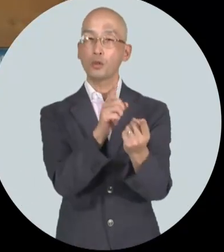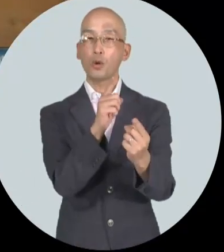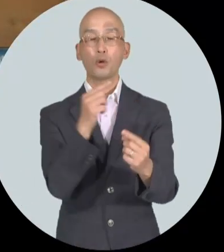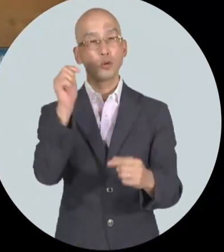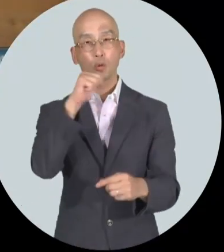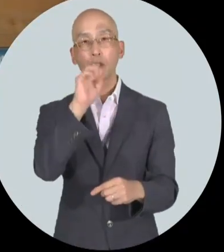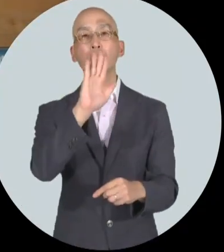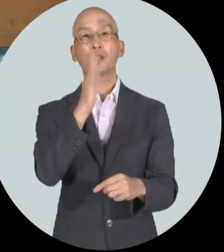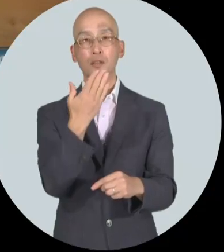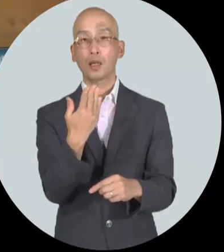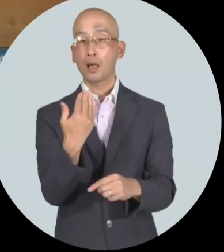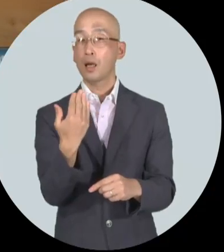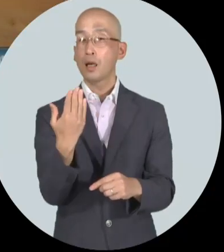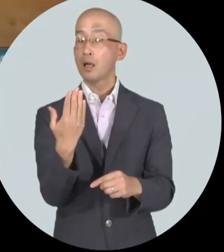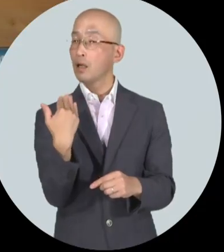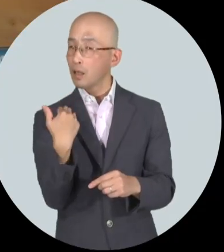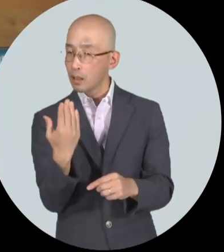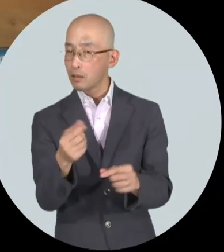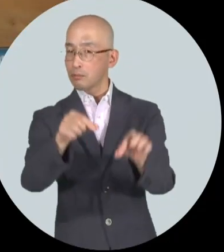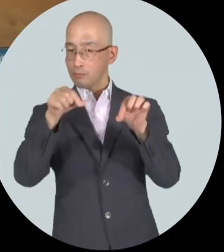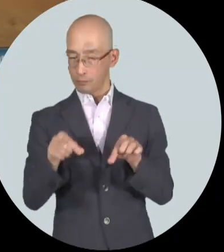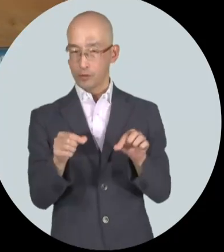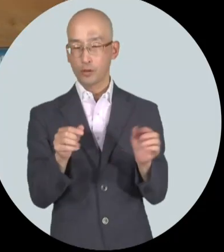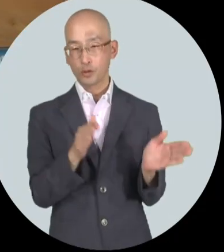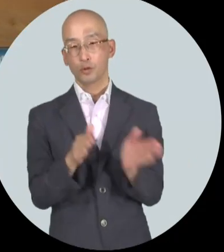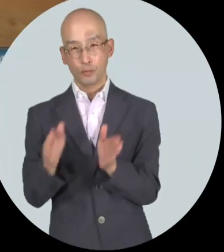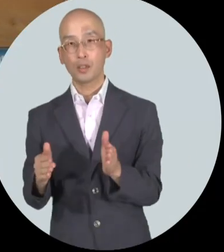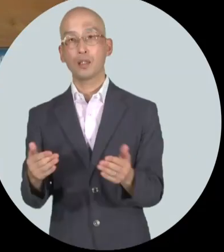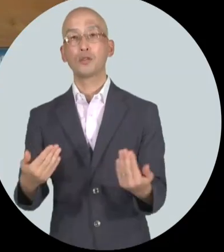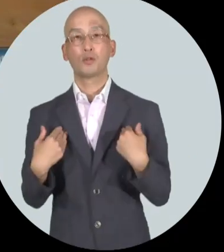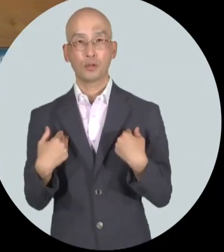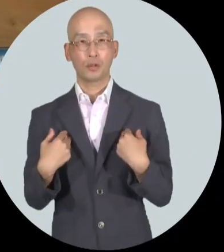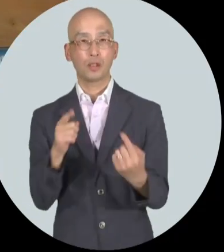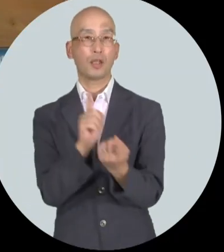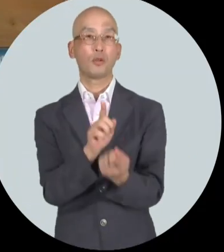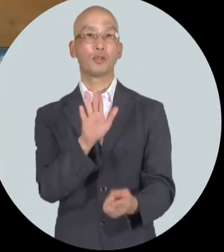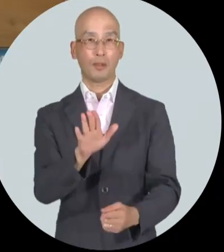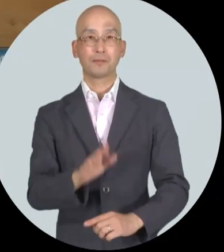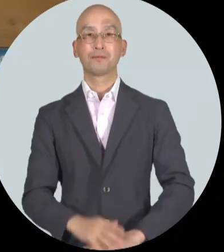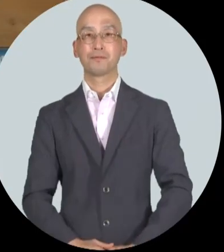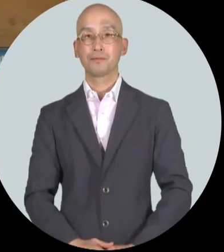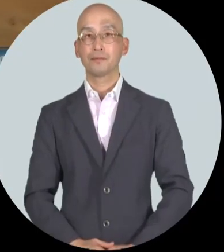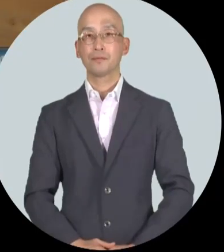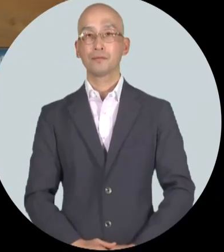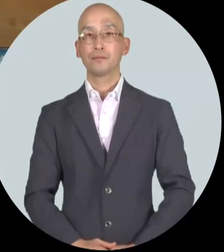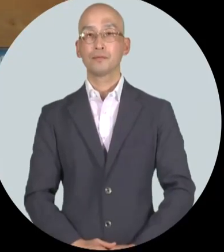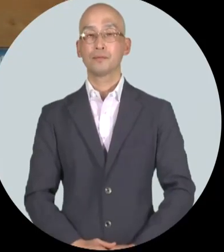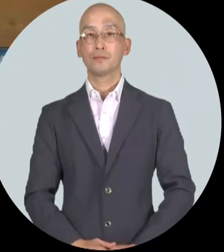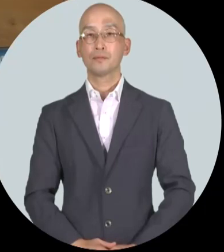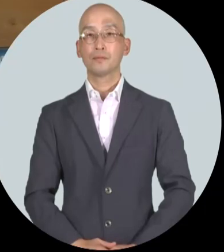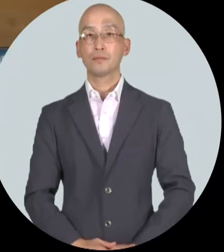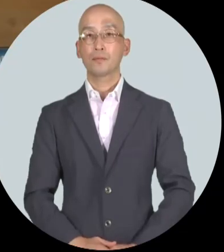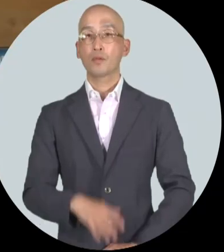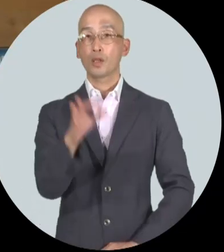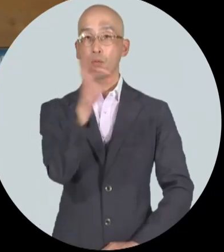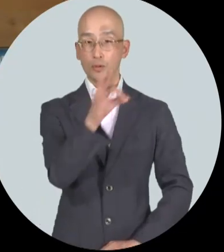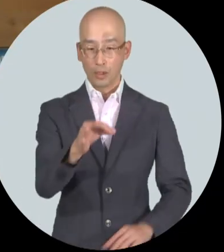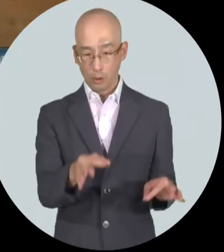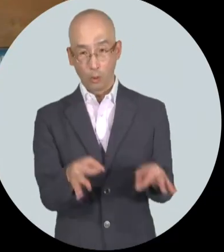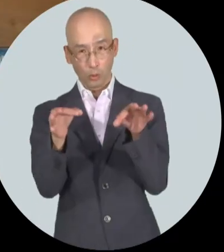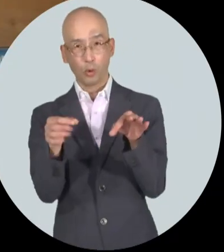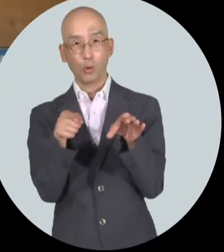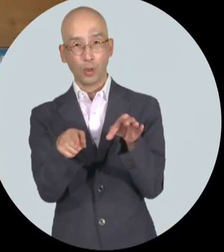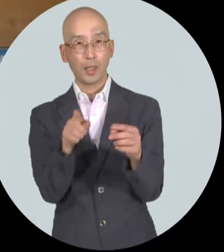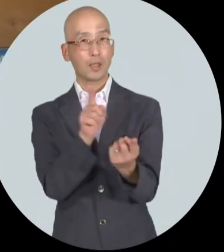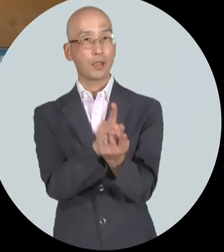して、今回9月補正で措置することといたしました。なお物価高騰対